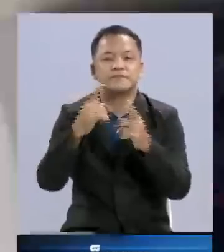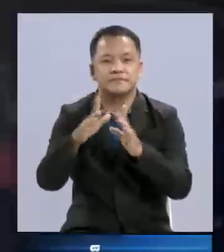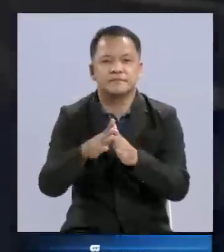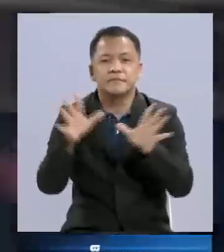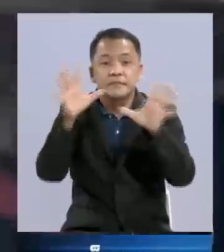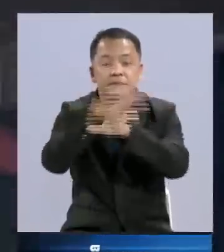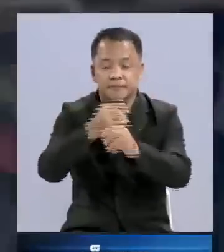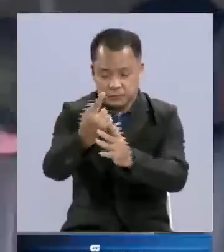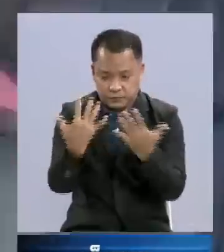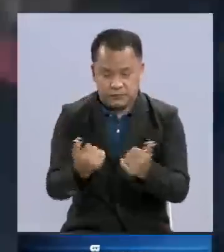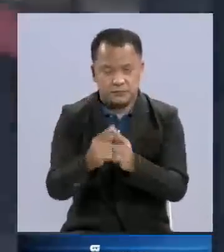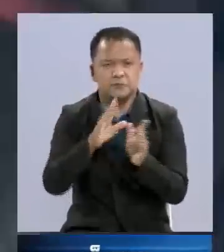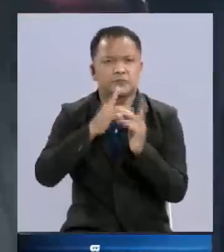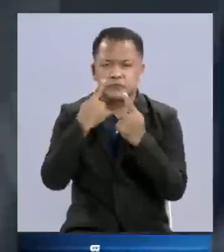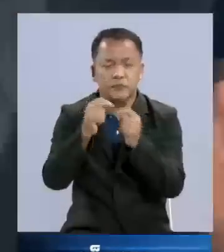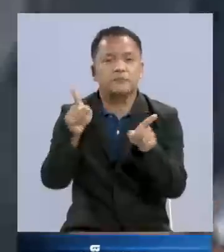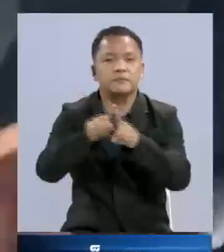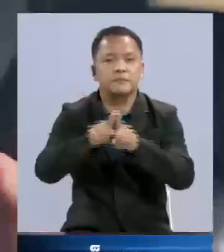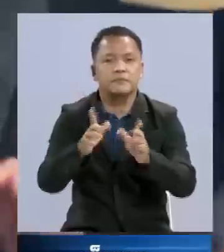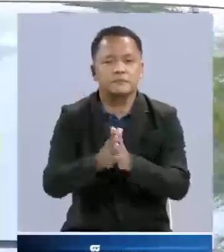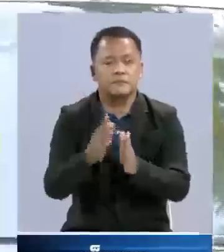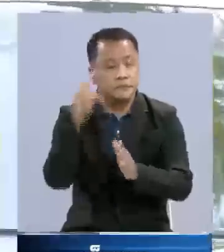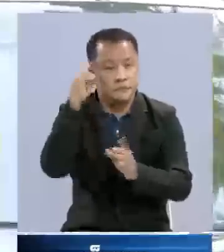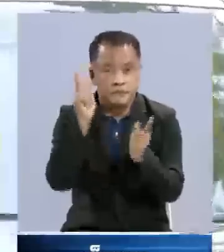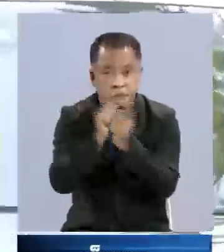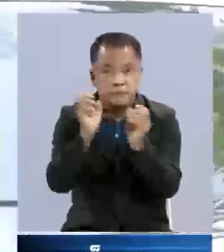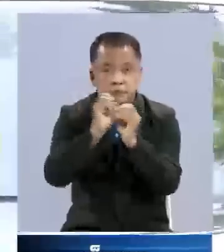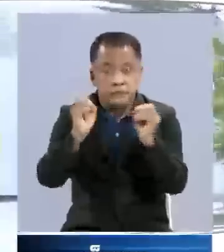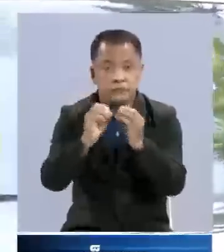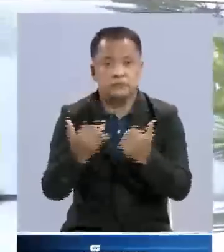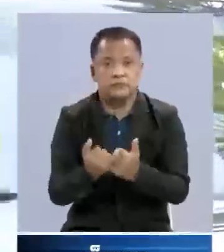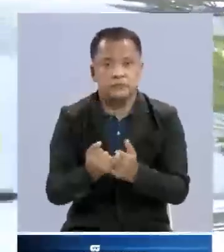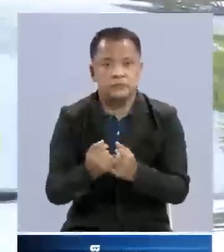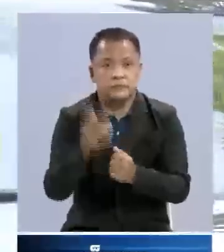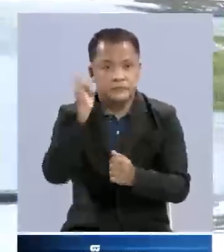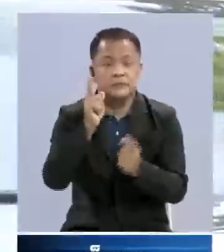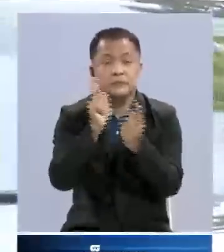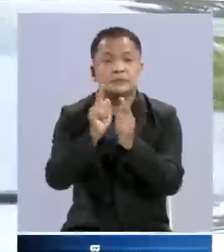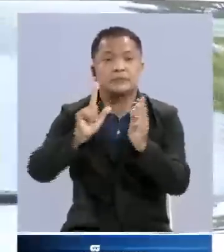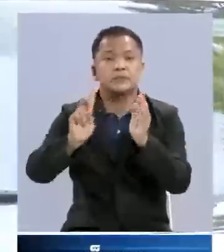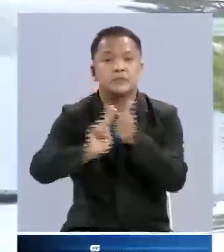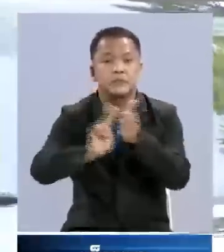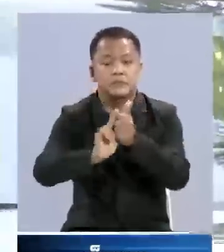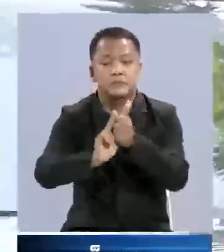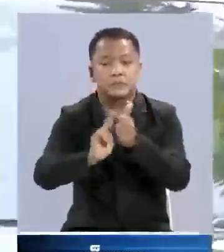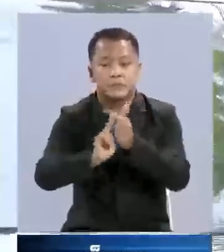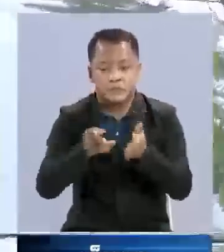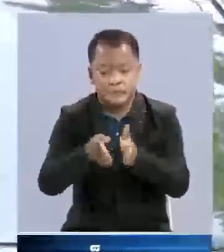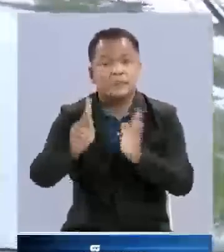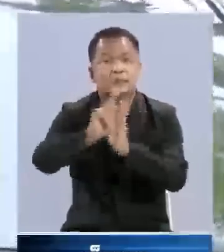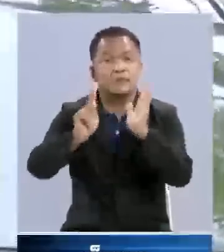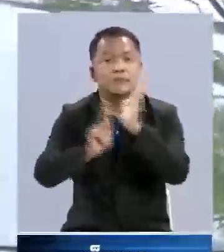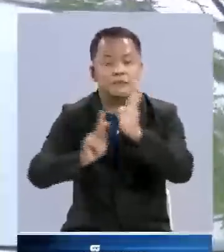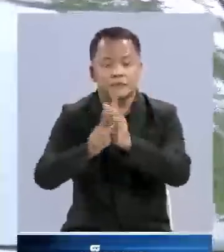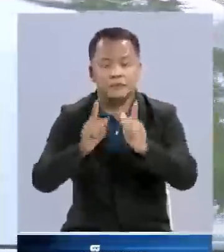เหมือนกับอีกคนหนึ่งวันนี้เลี่ยงตอบคำถามซึ่งไม่เคยพบเจอมาก่อนนะปกติเจอรองวิษณุเครืองามถ้าจะ